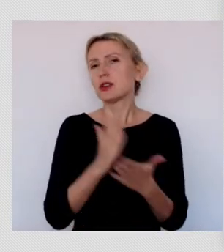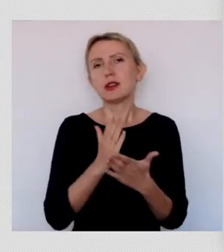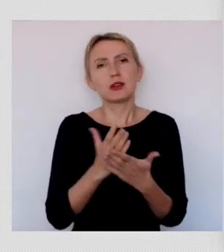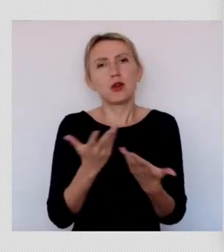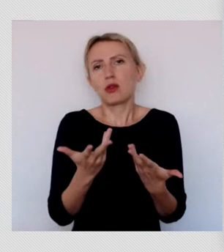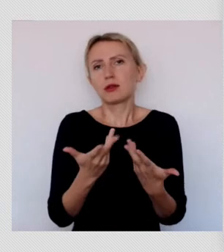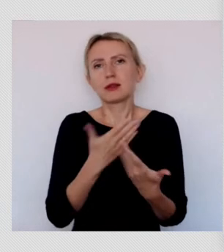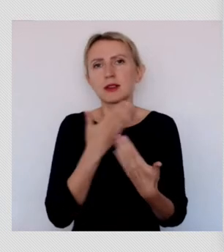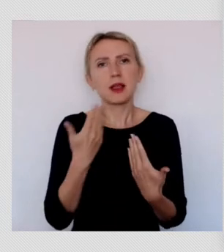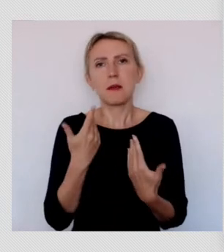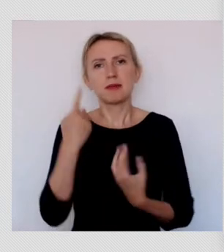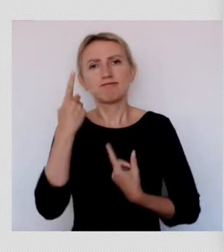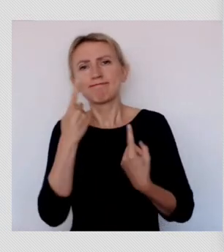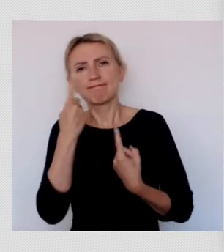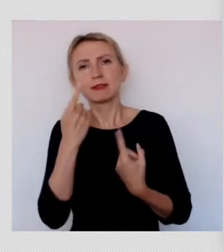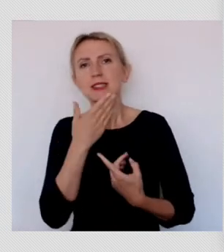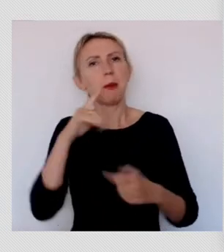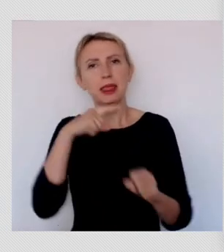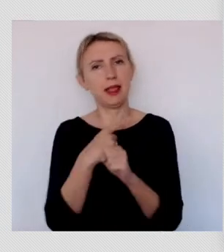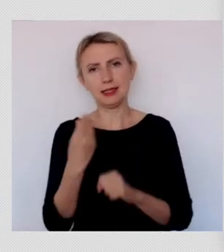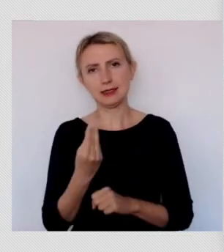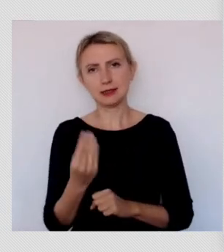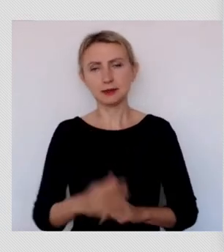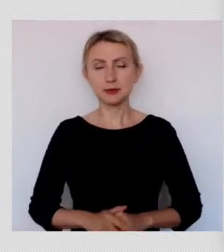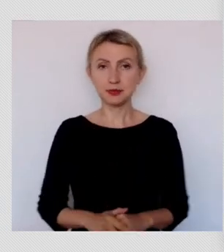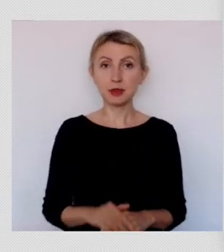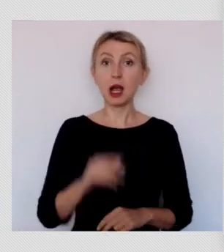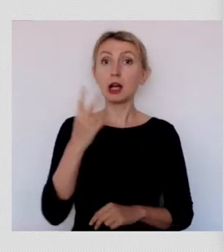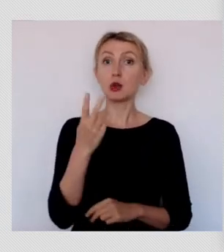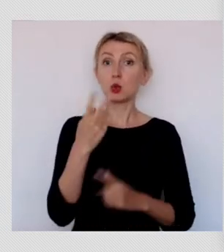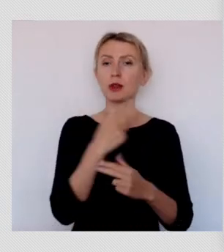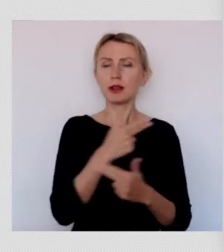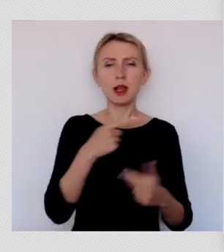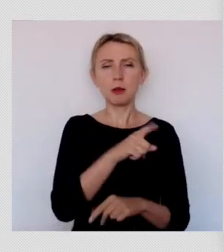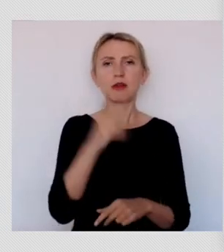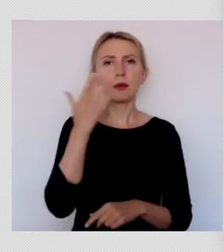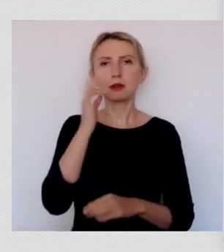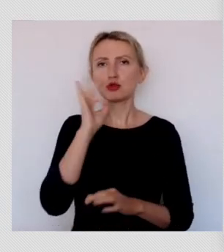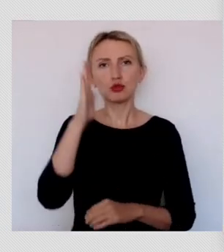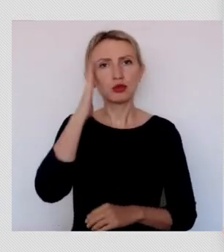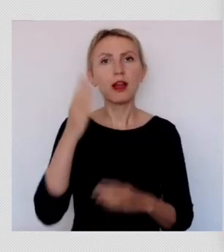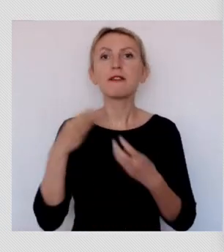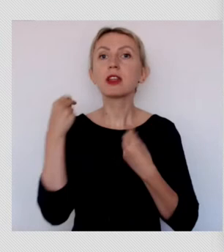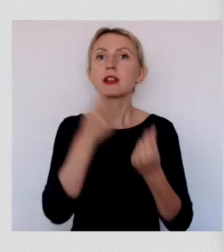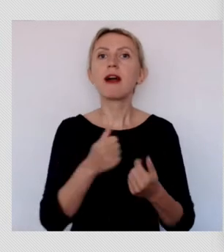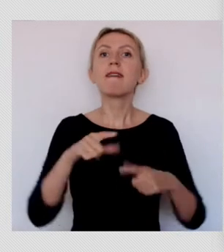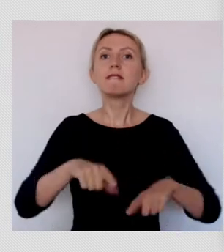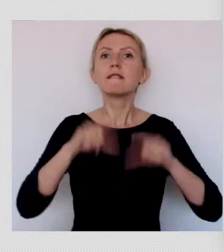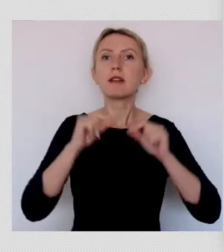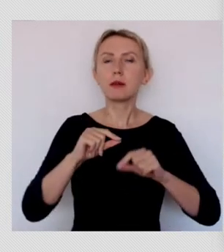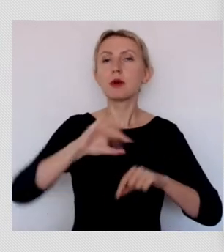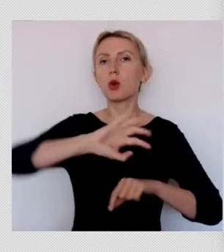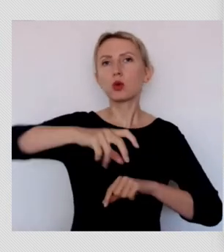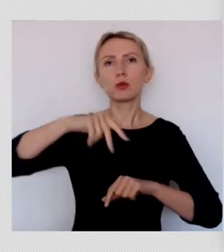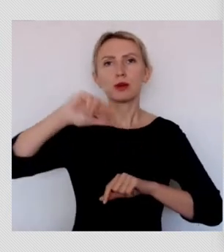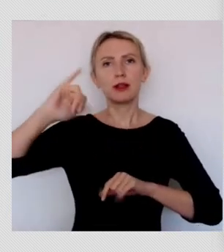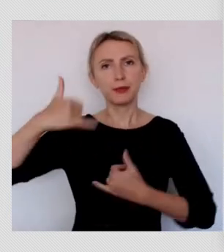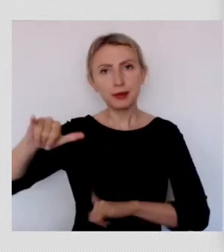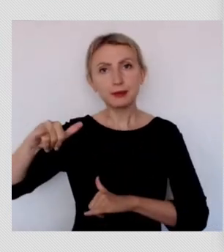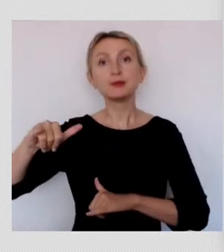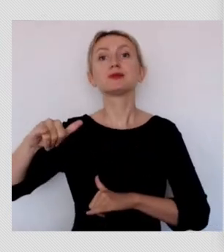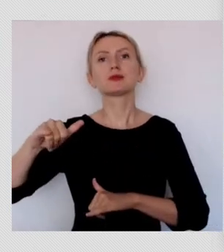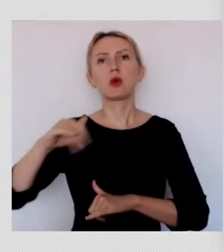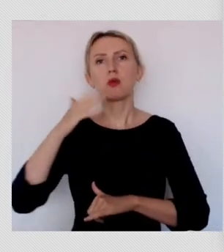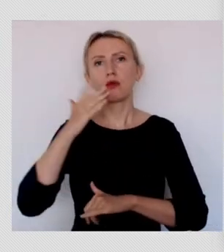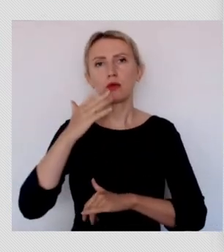na orzeczenie Trybunału Konstytucyjnego. Zagadnienie drugie, doskonale Państwu znane, finansowanie wyborów przez podmioty trzecie. Mówimy o